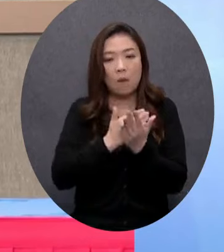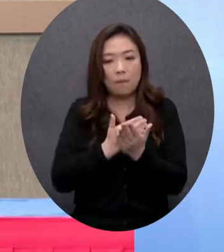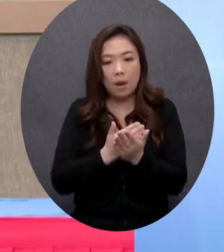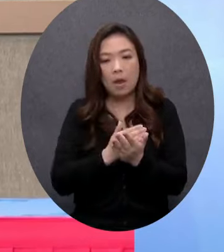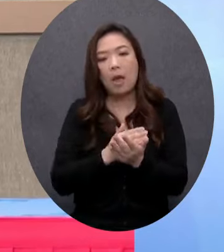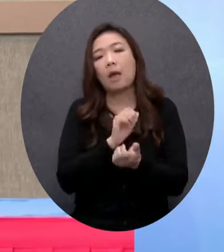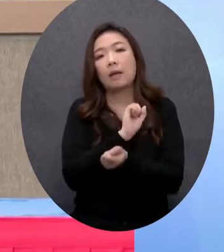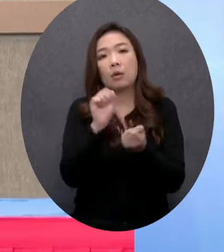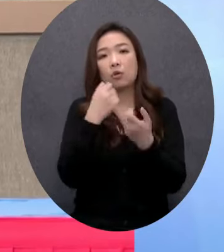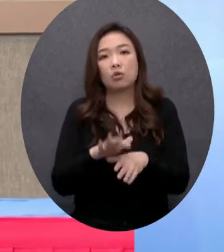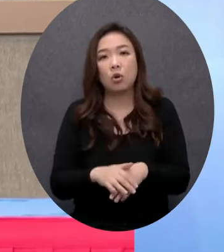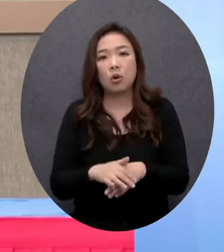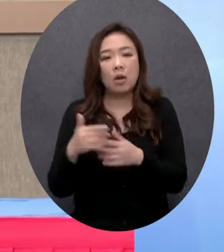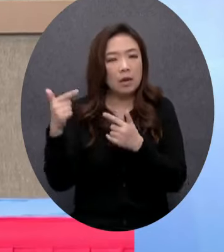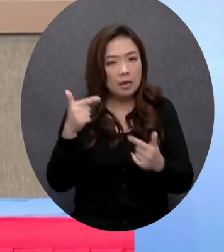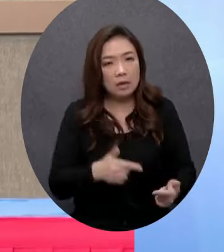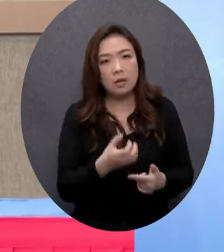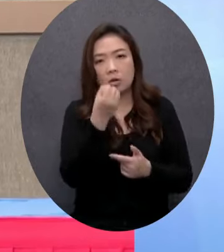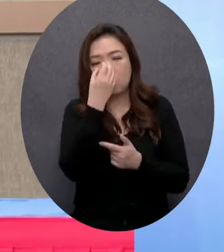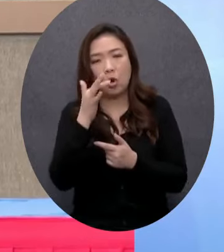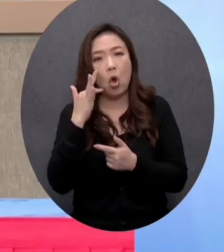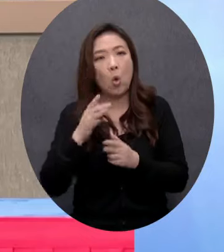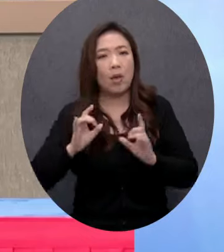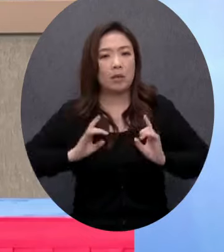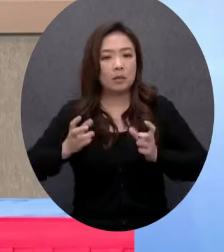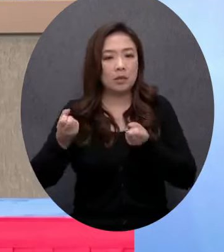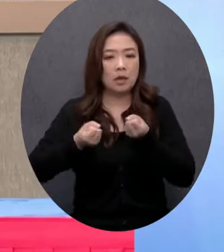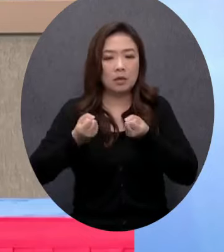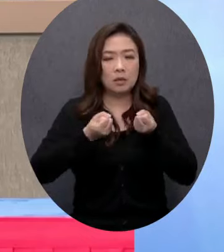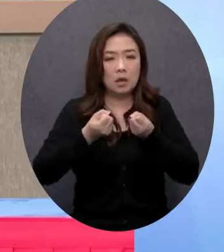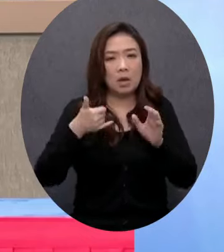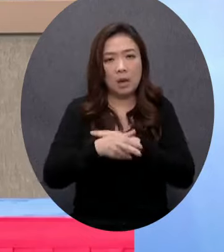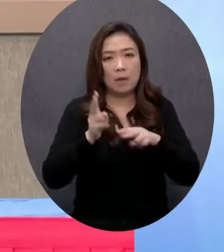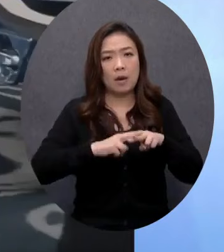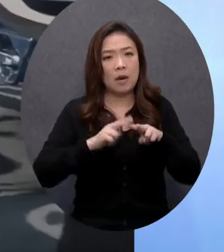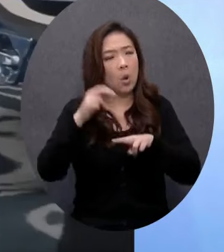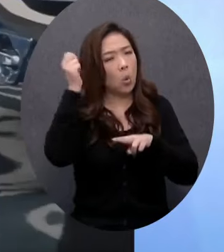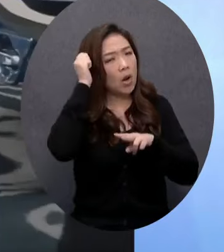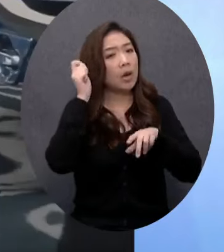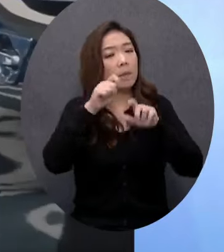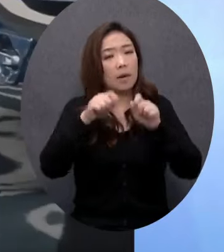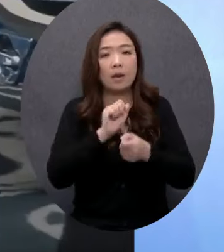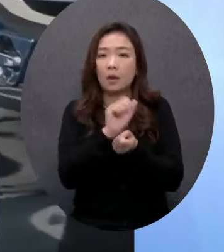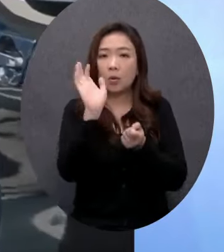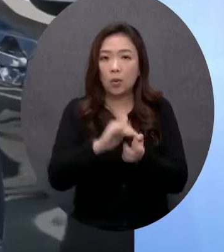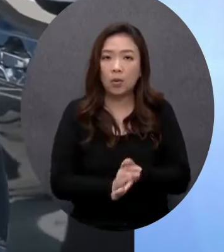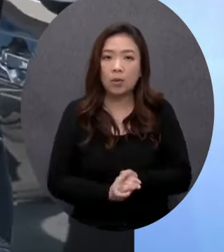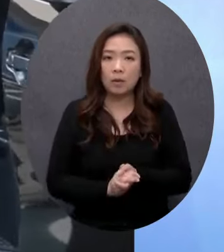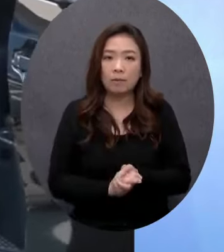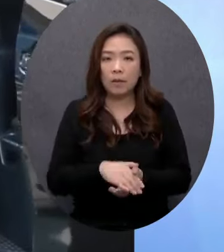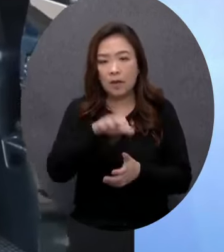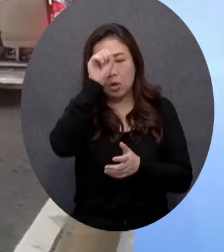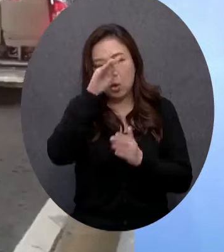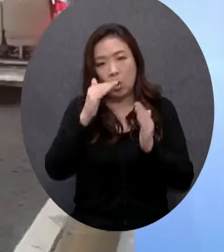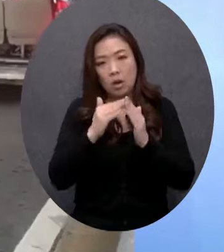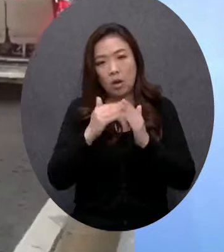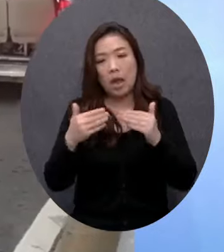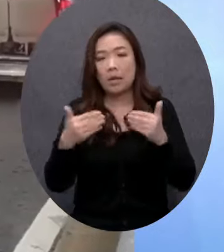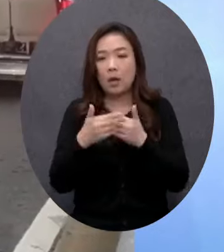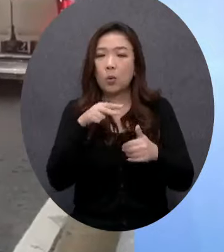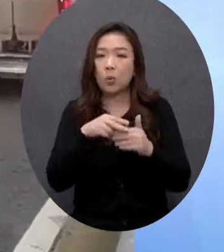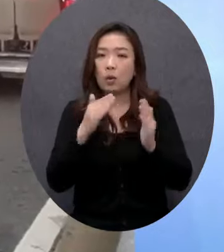决了长期以来港澳私家车进入内地难的问题。 省公安厅交通管理局话，